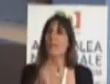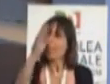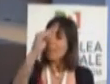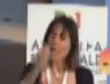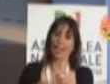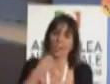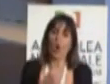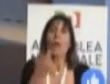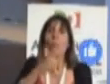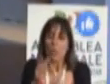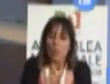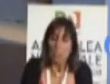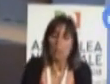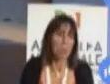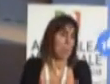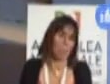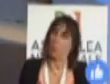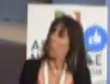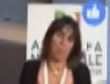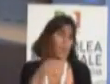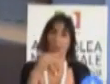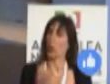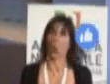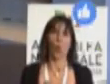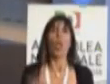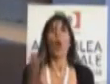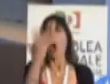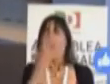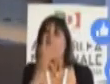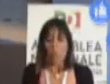vecchie logiche, per non riproporre vecchi errori.